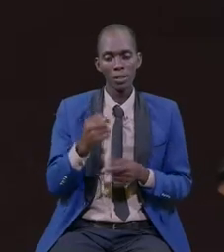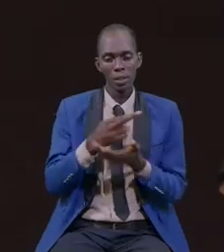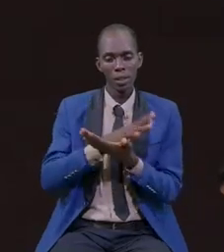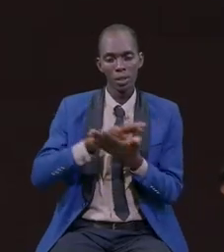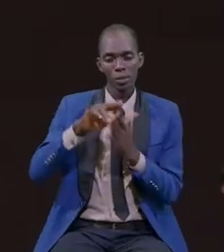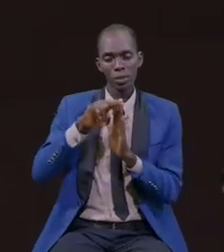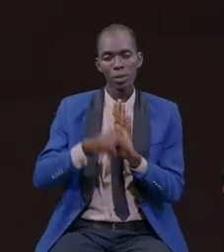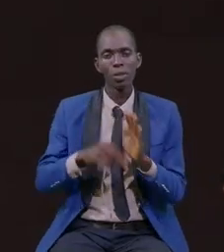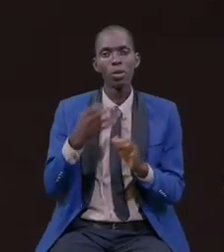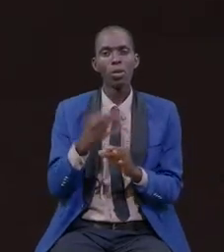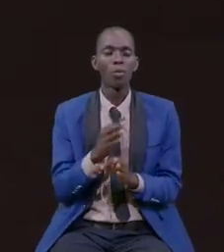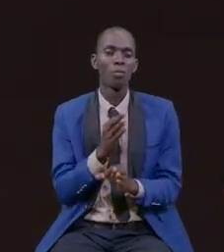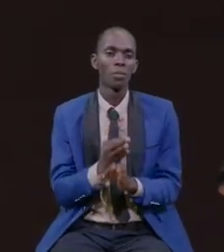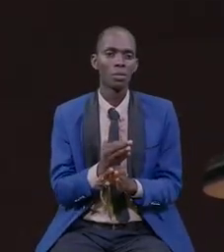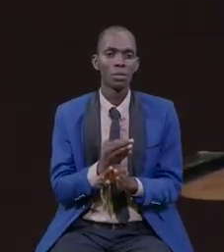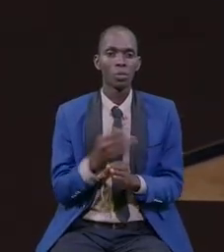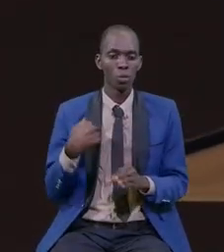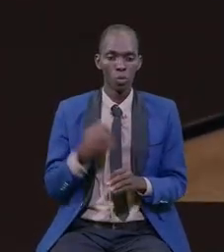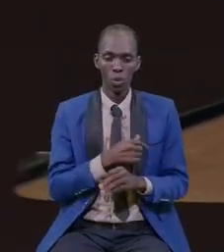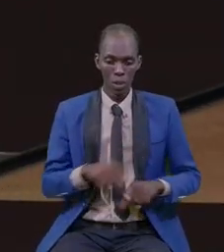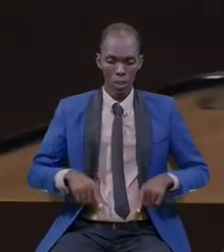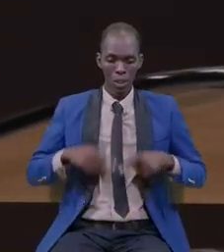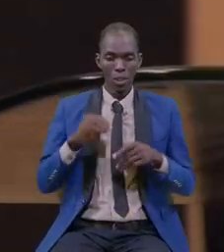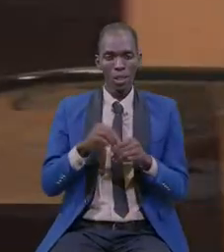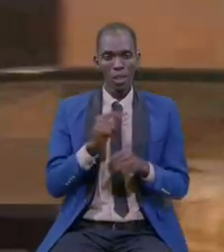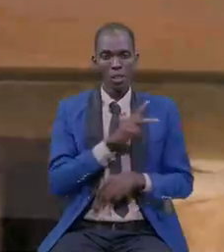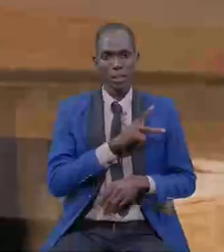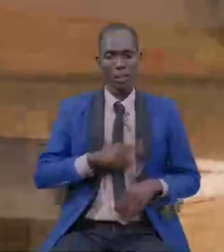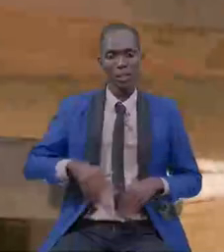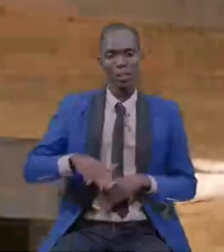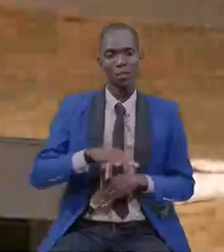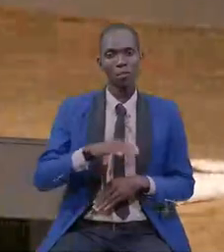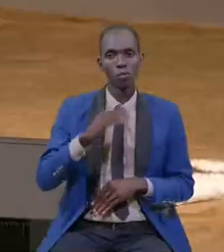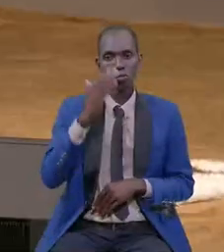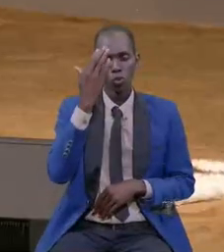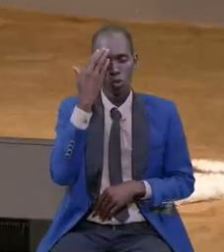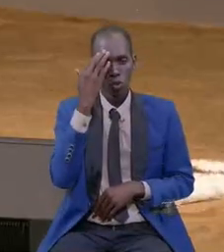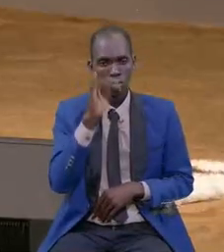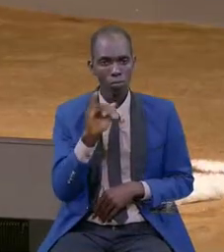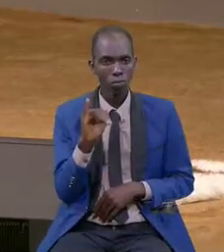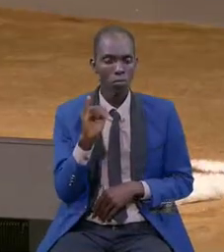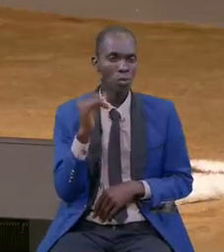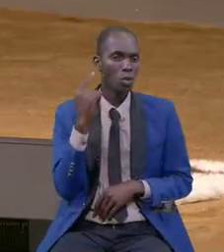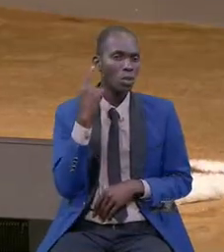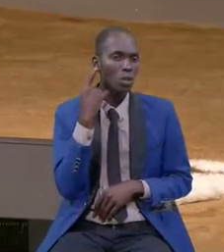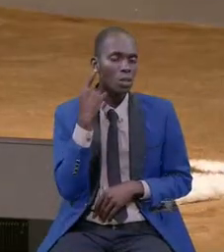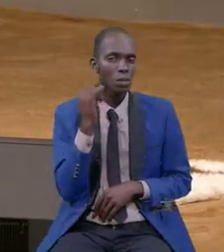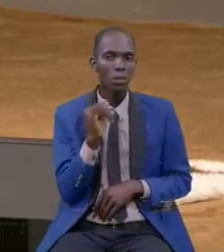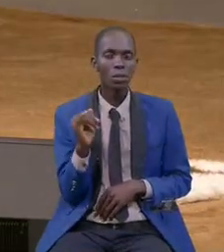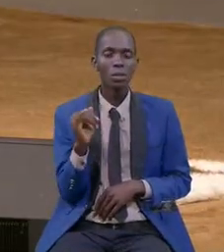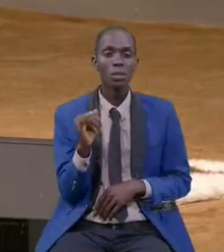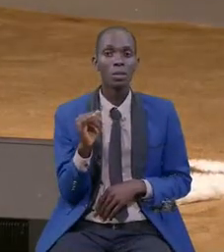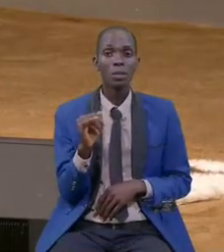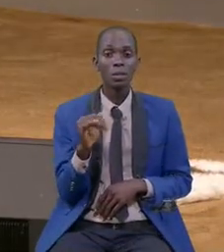nous devons vivre dans le royaume sachant écoutant c'est une